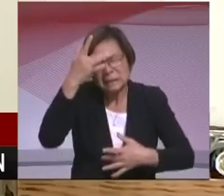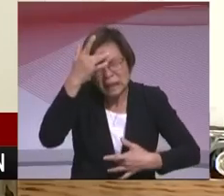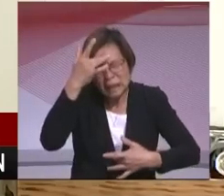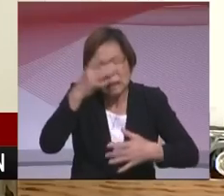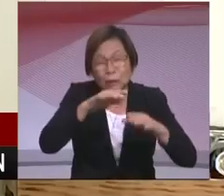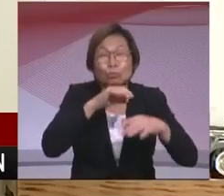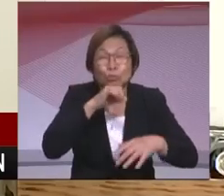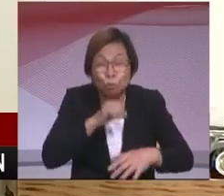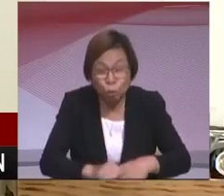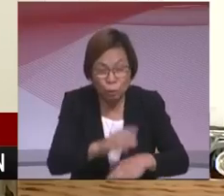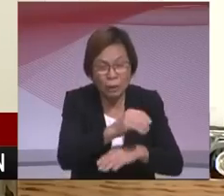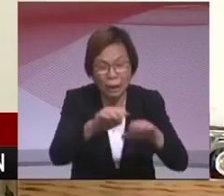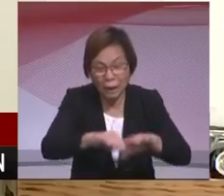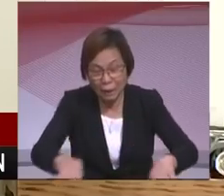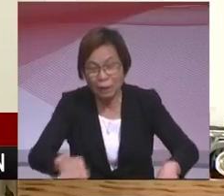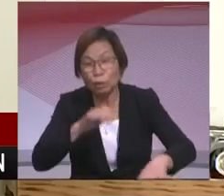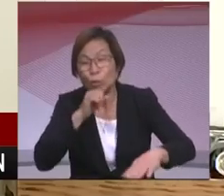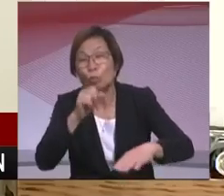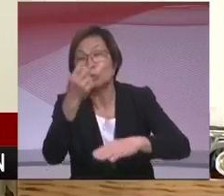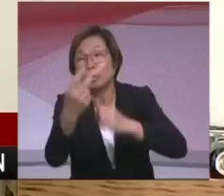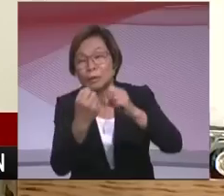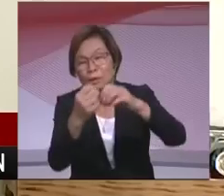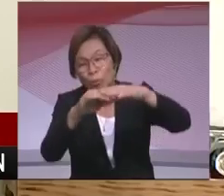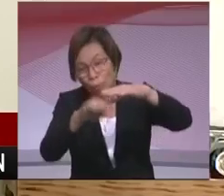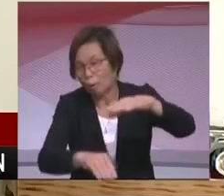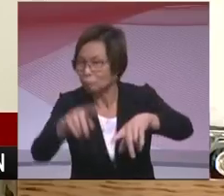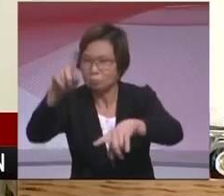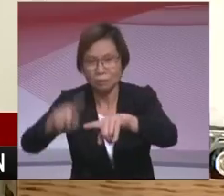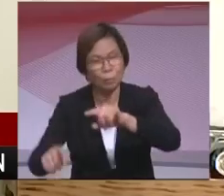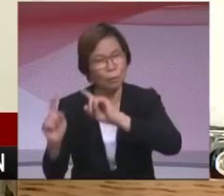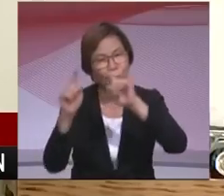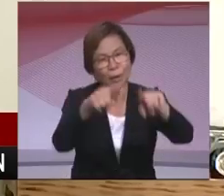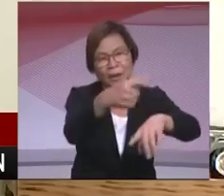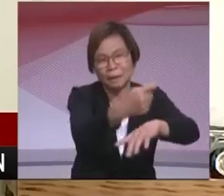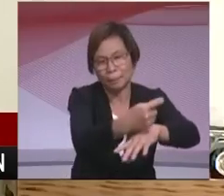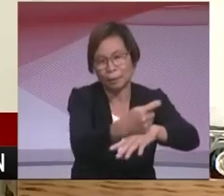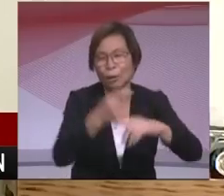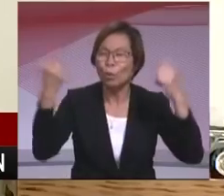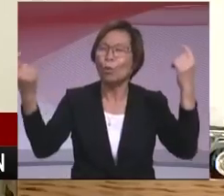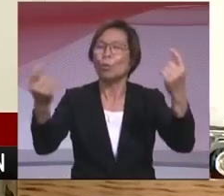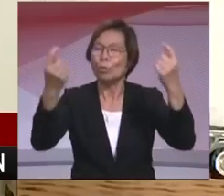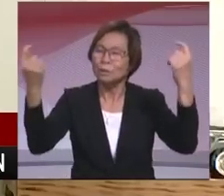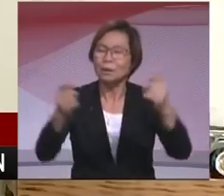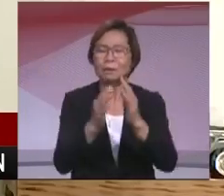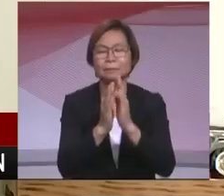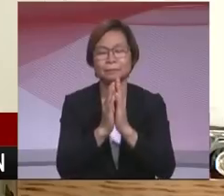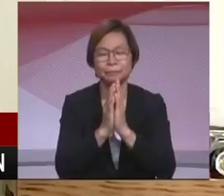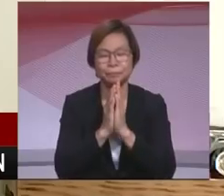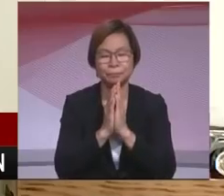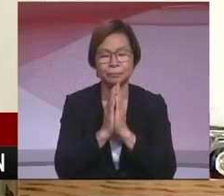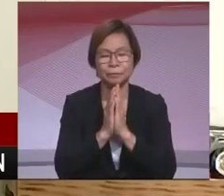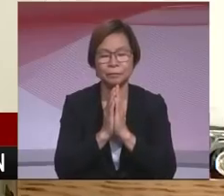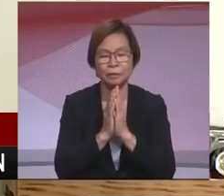dan kanak-kanak berumur 12 tahun tidak digalakkan hadir. Upacara sembahyang hendaklah